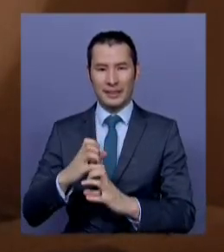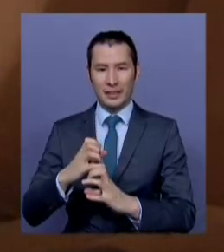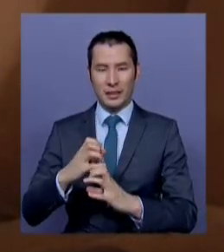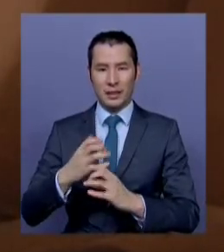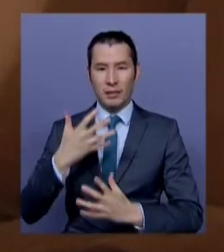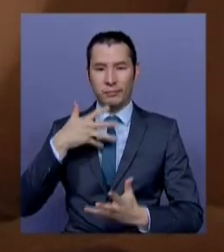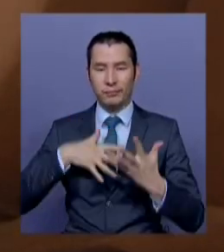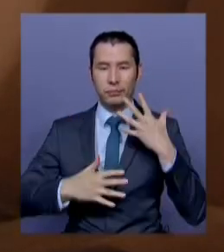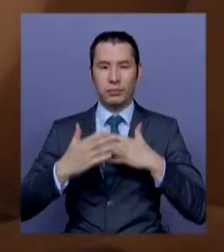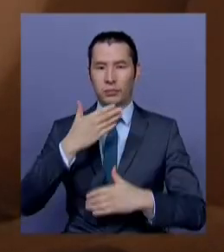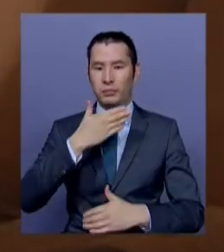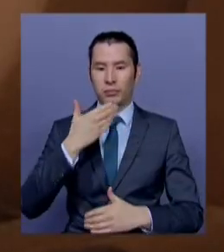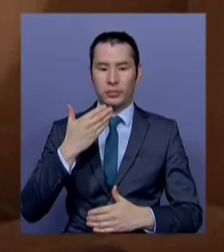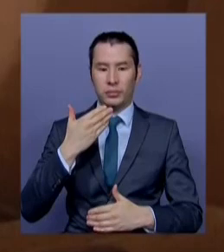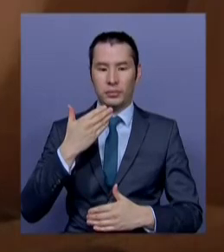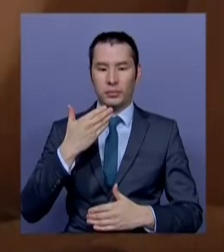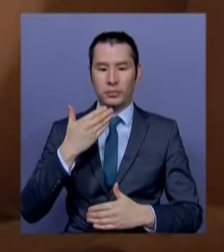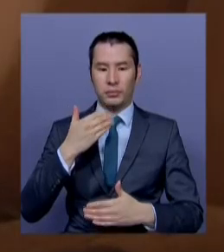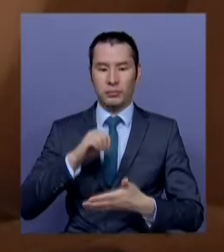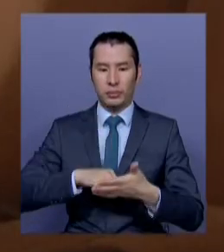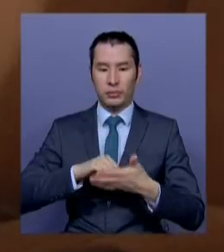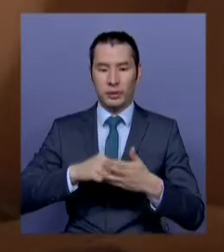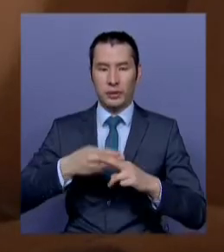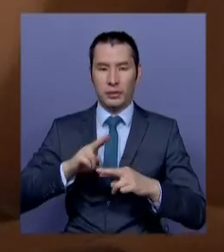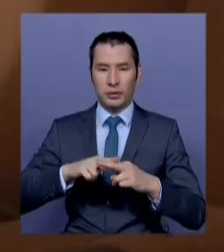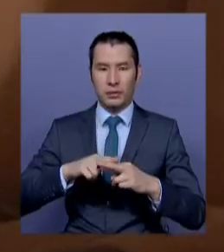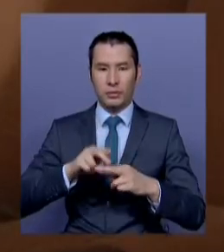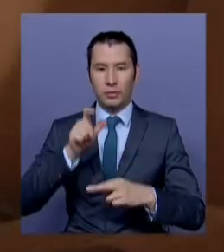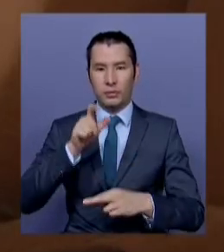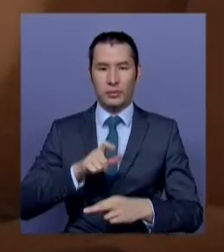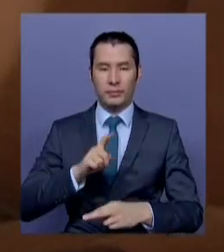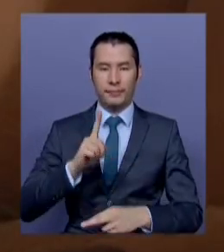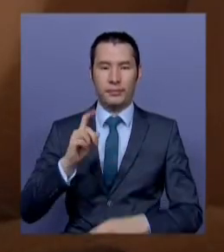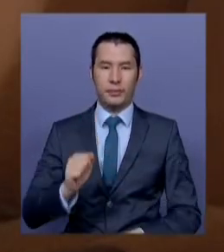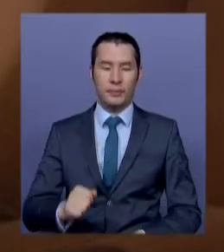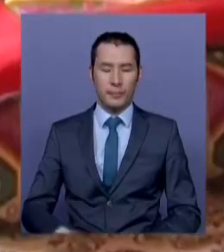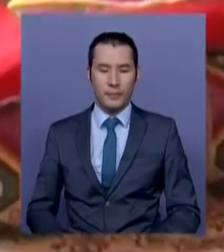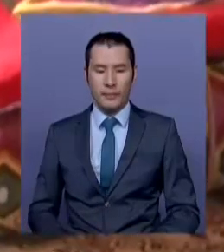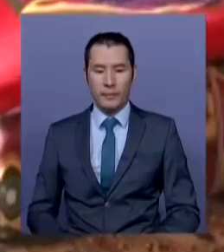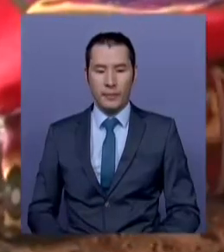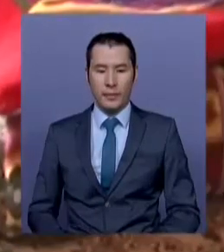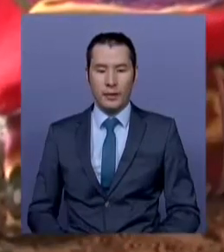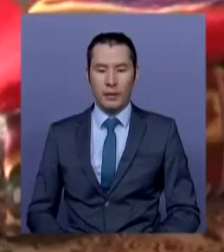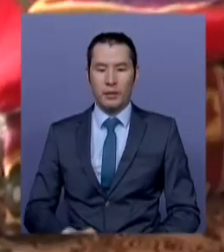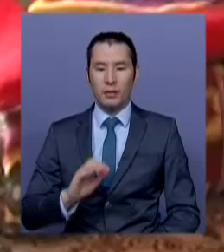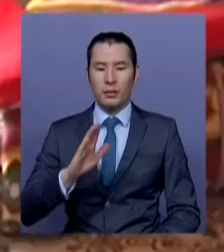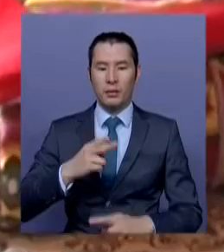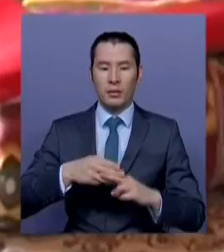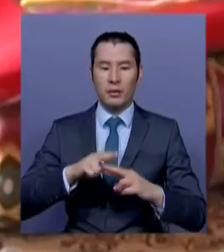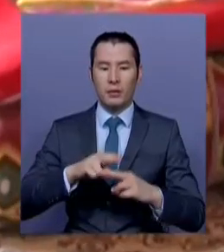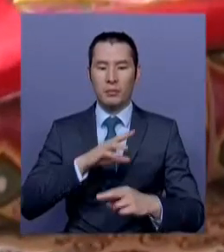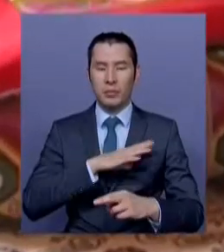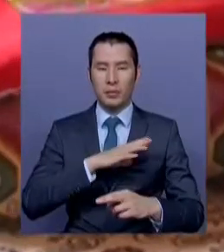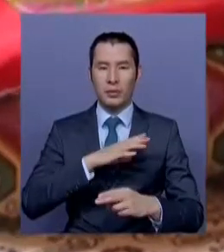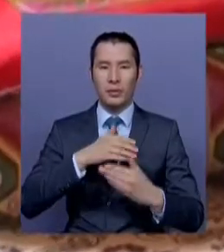жібермей қаған дейді. Осы екеуінің есебінен арқасында мына кісі жан тапсырып отыр. Ал алғашқыда көмек береміз